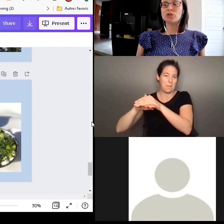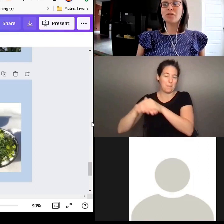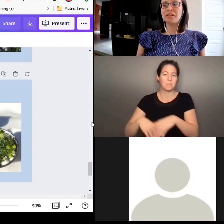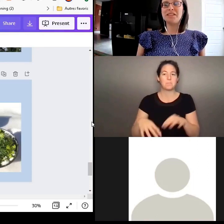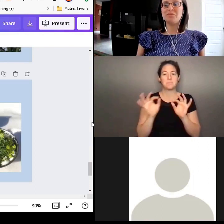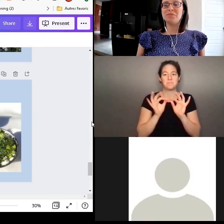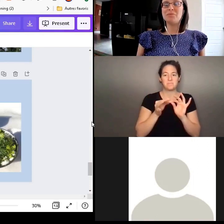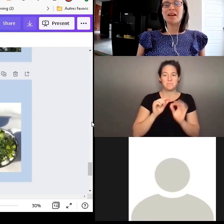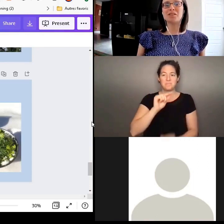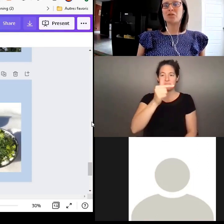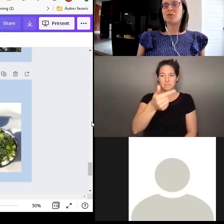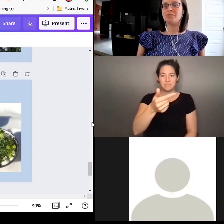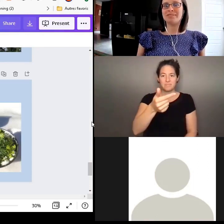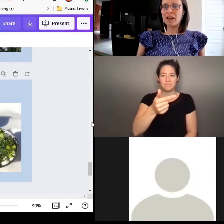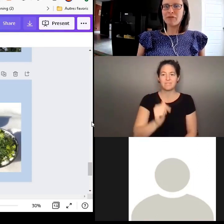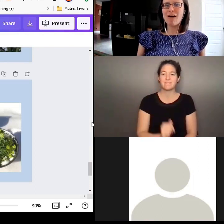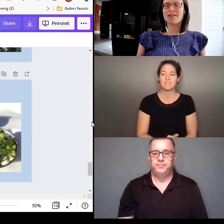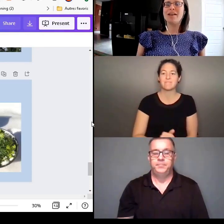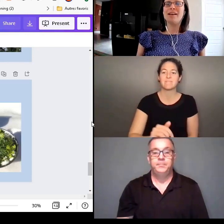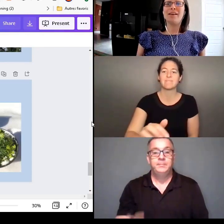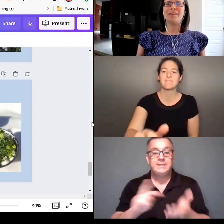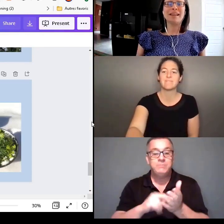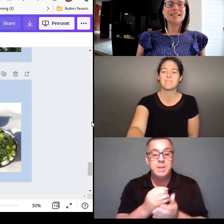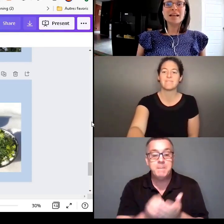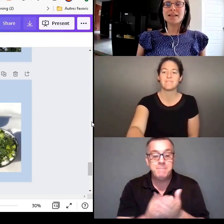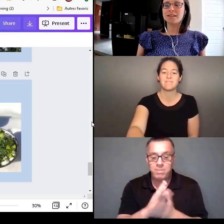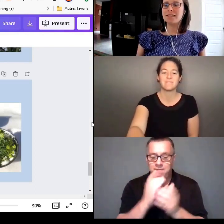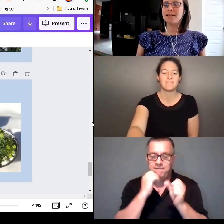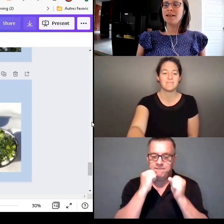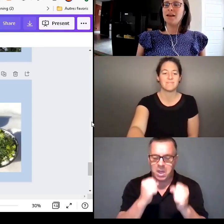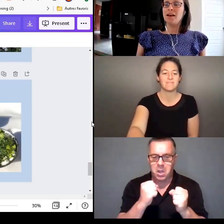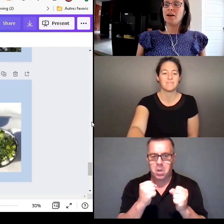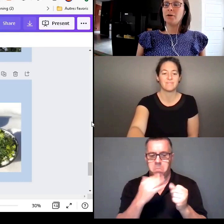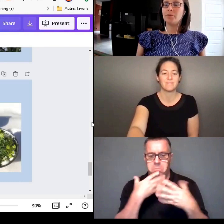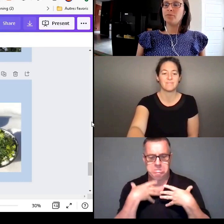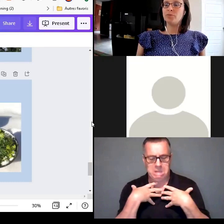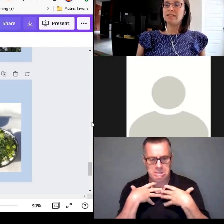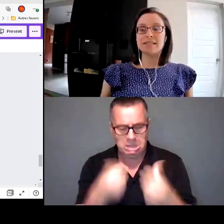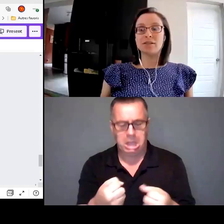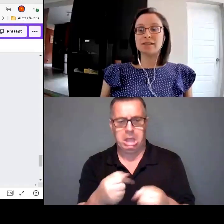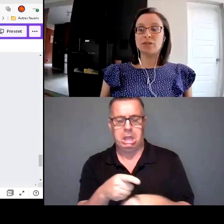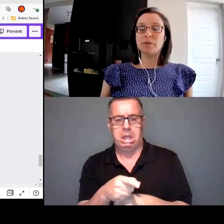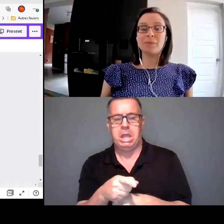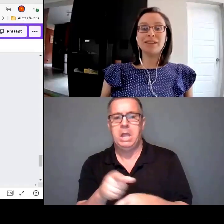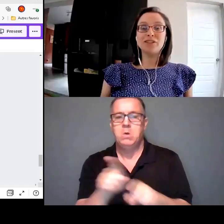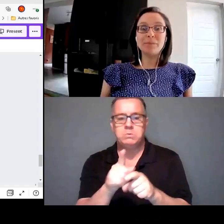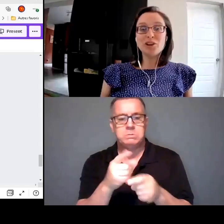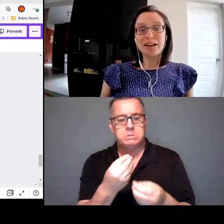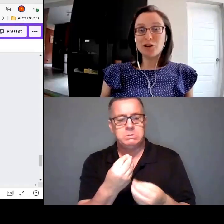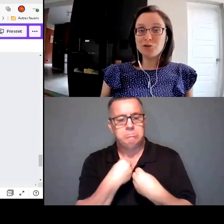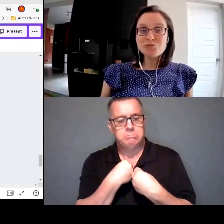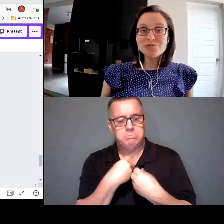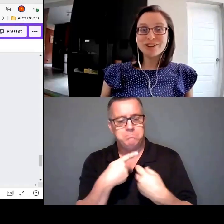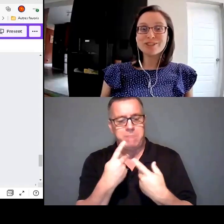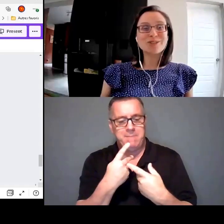on se retrouve avec des plantes qui sont très fortes, très en santé. Puis, c'est ça. Ça nous permet d'améliorer